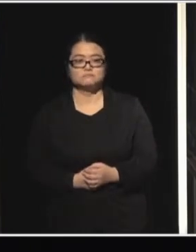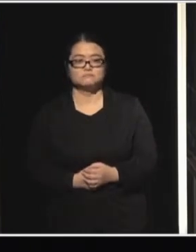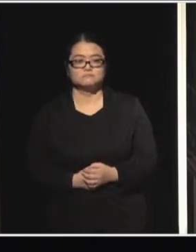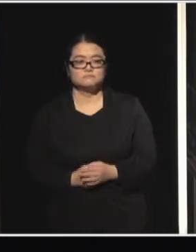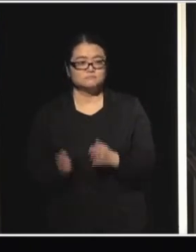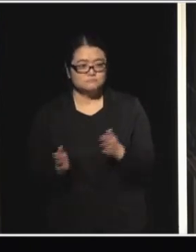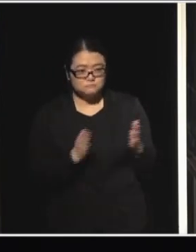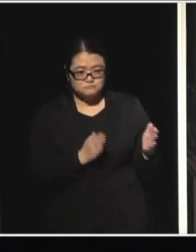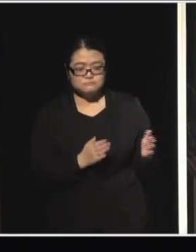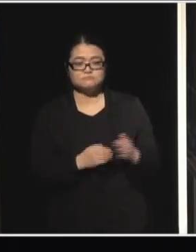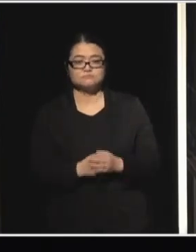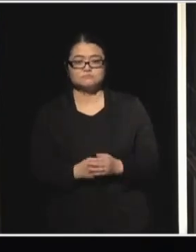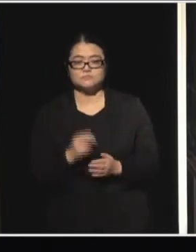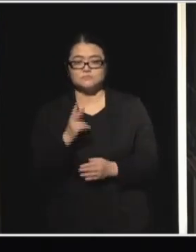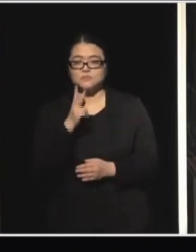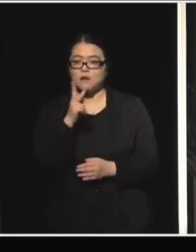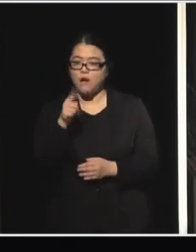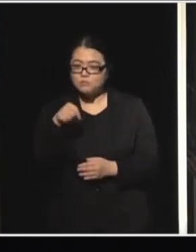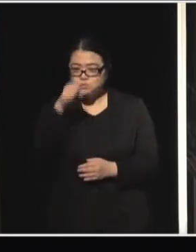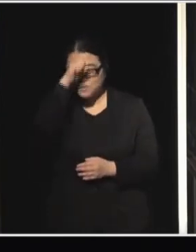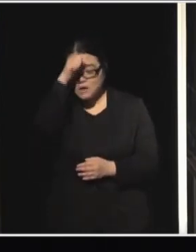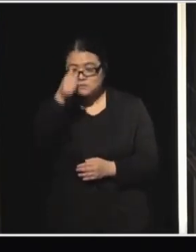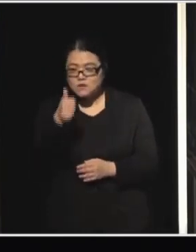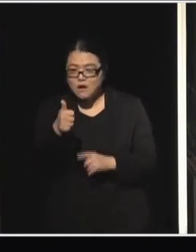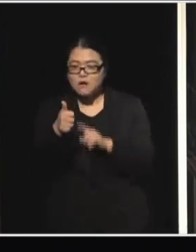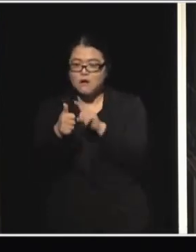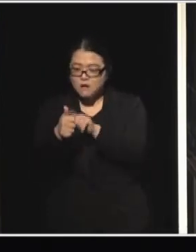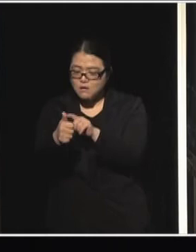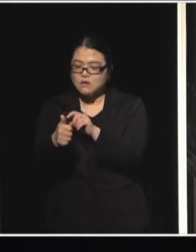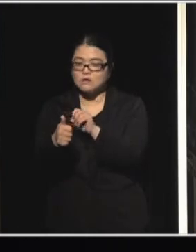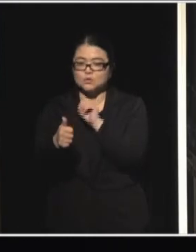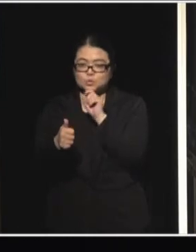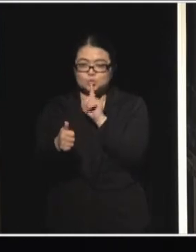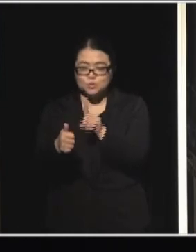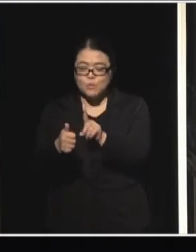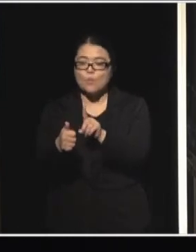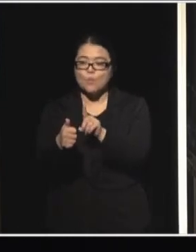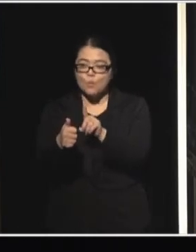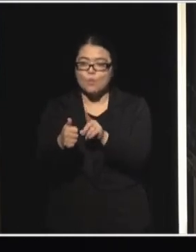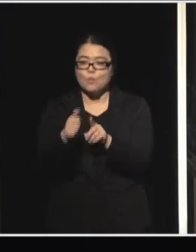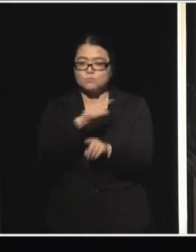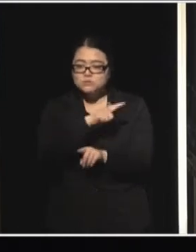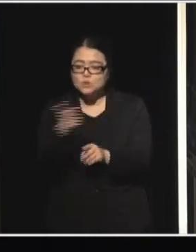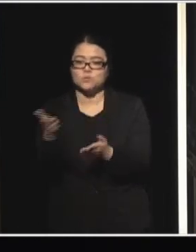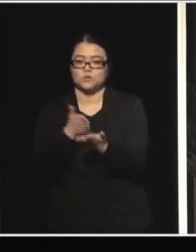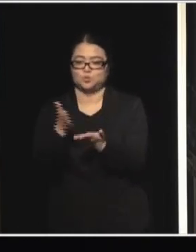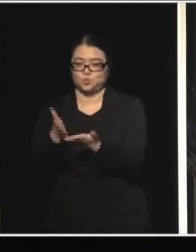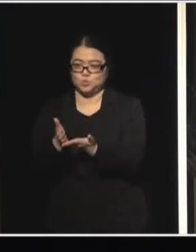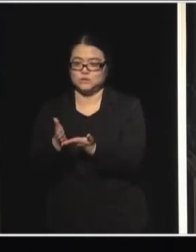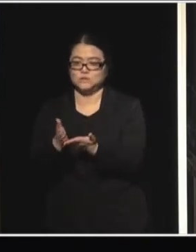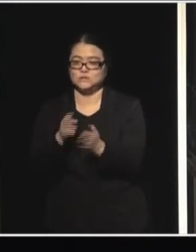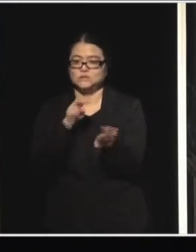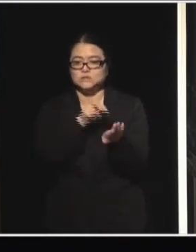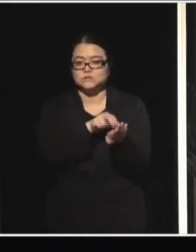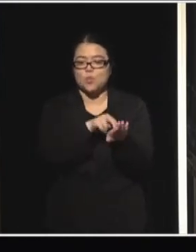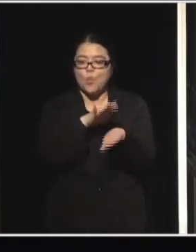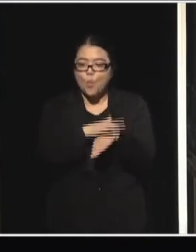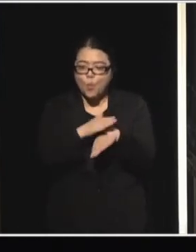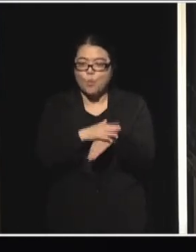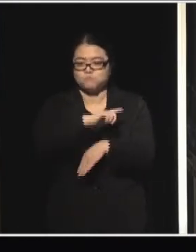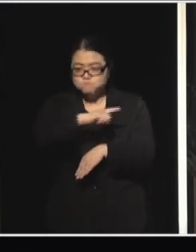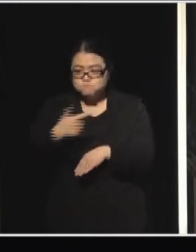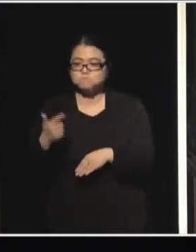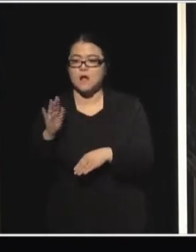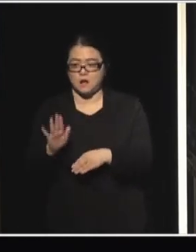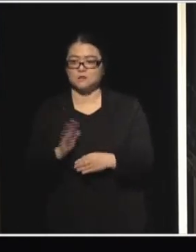さらにじゃあがん患者さんといってもがんといってもいろんな種類もありますしですねいろんな治療もありますしどのようなあの